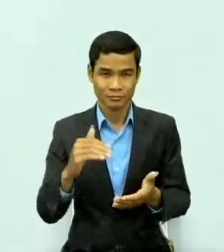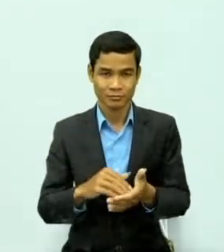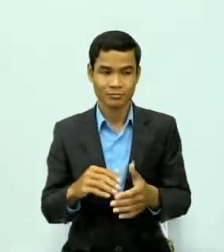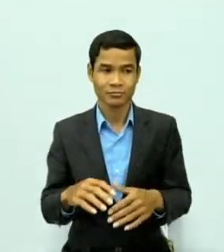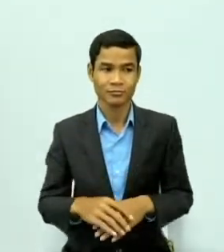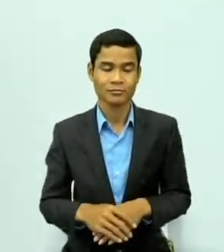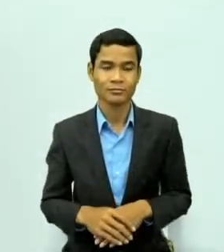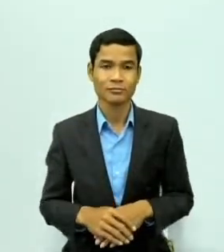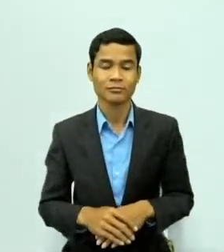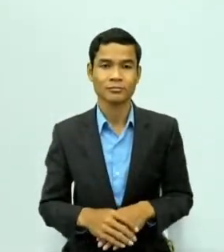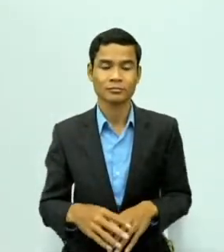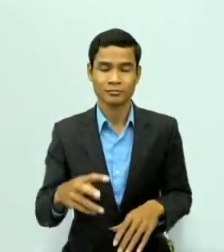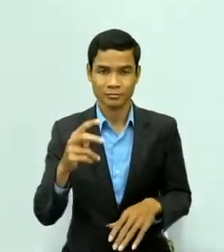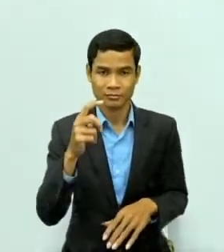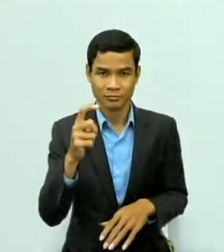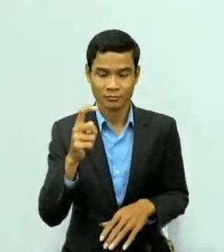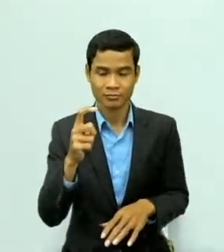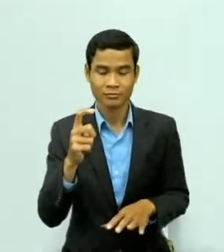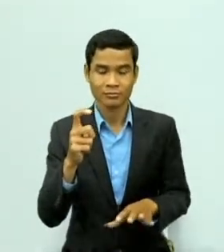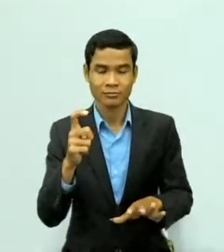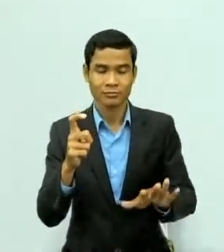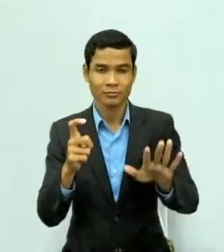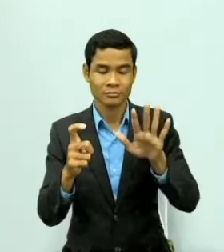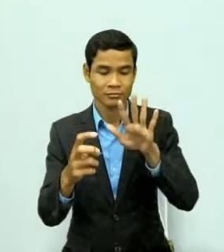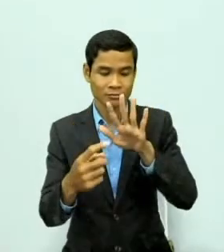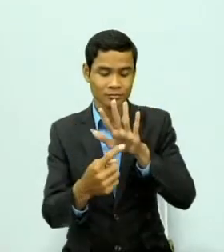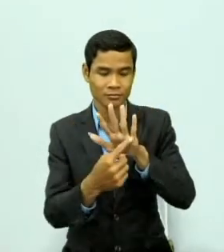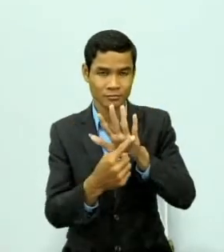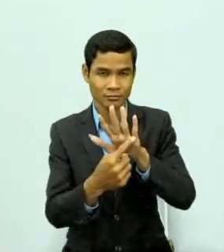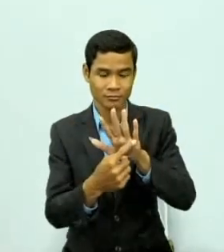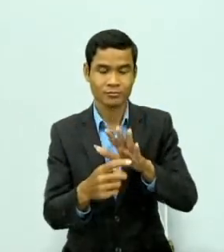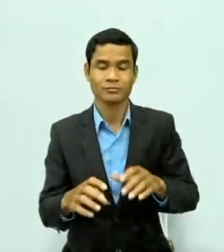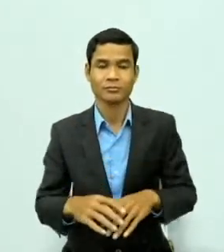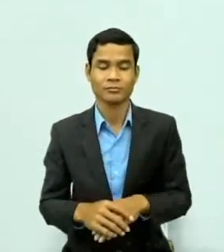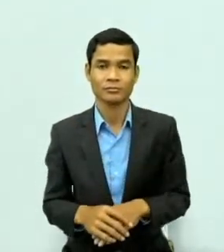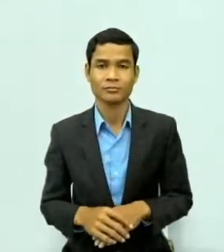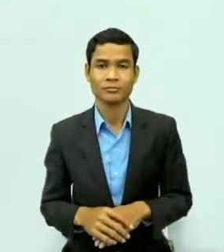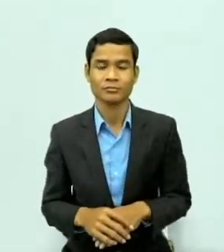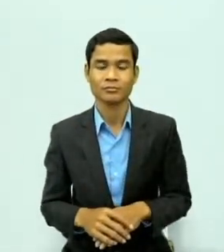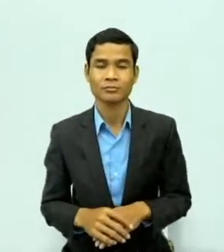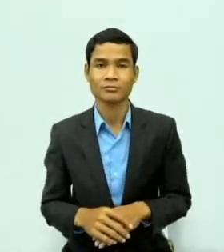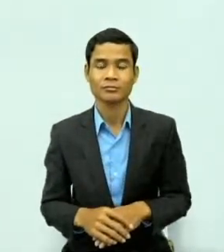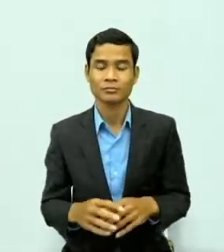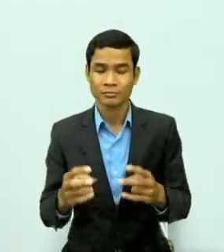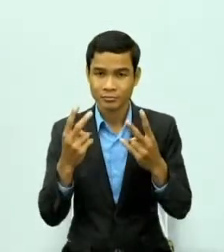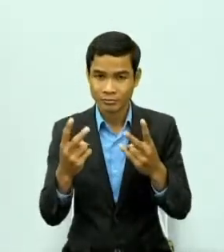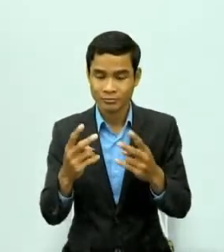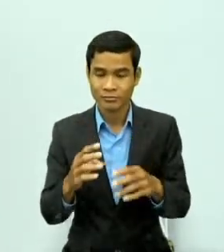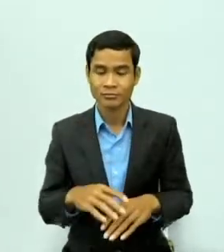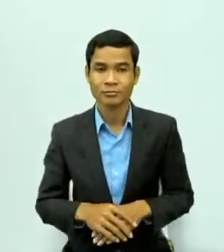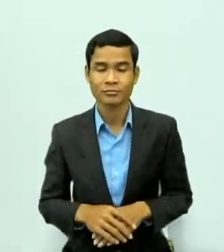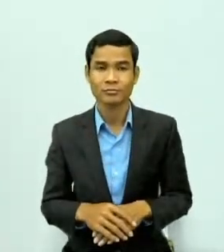ណាខអឺខកូន